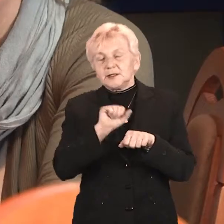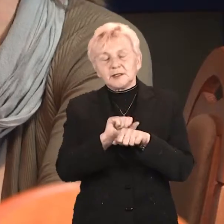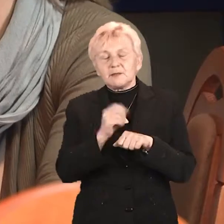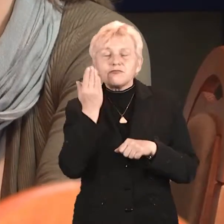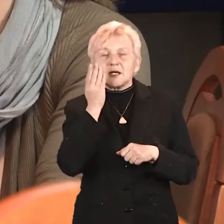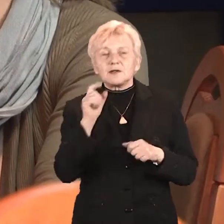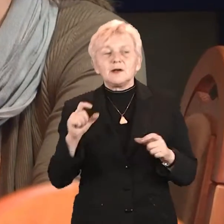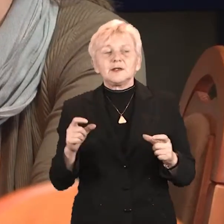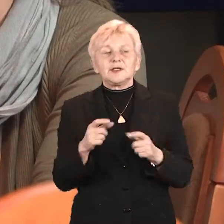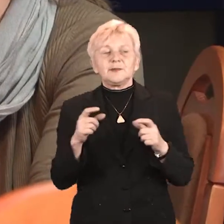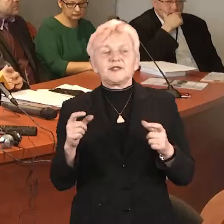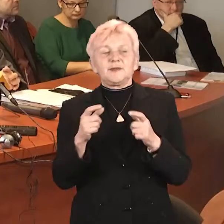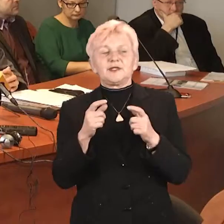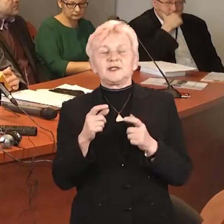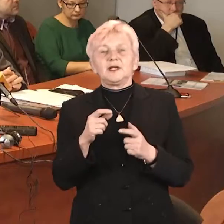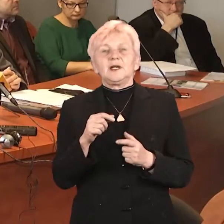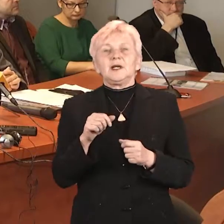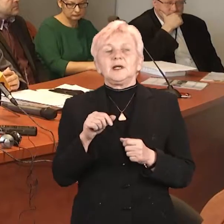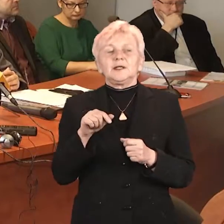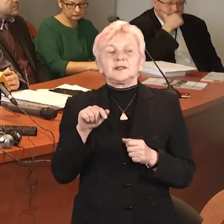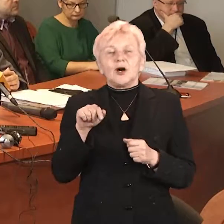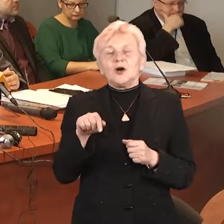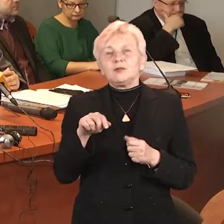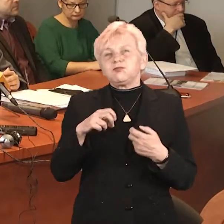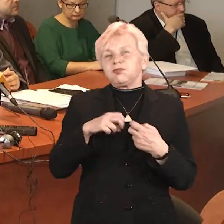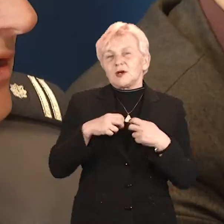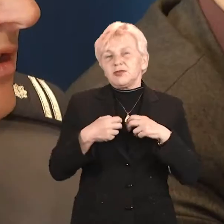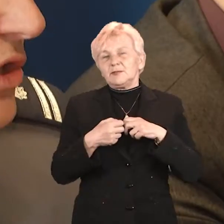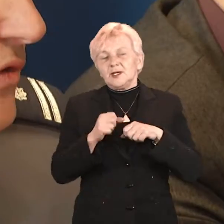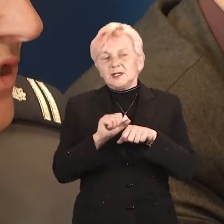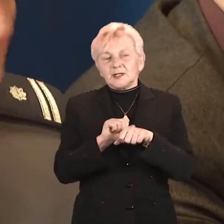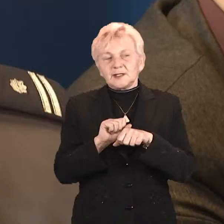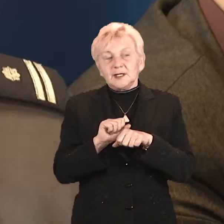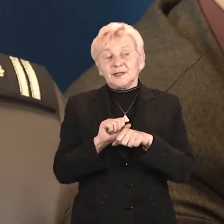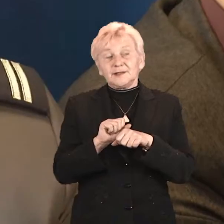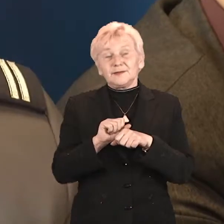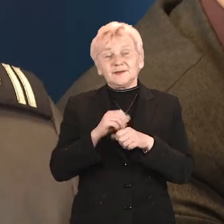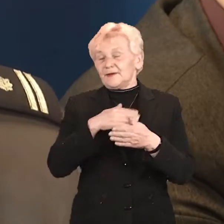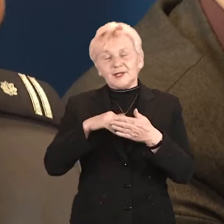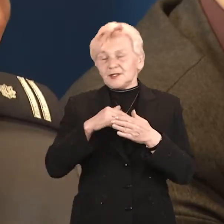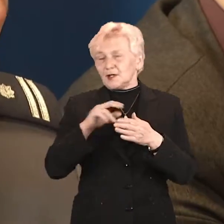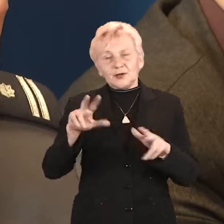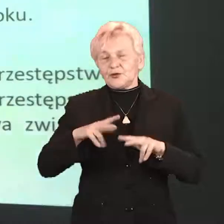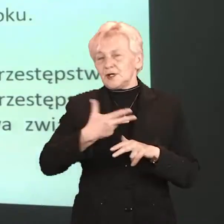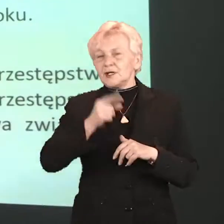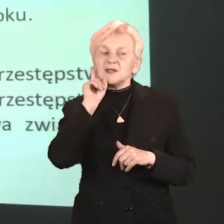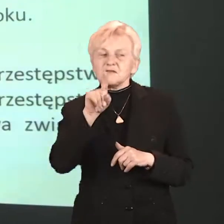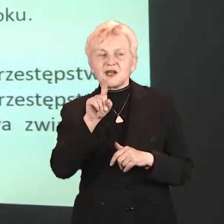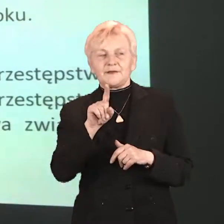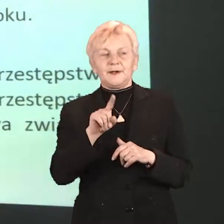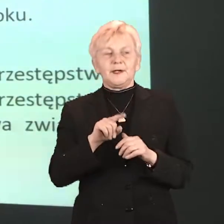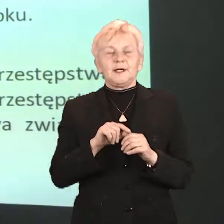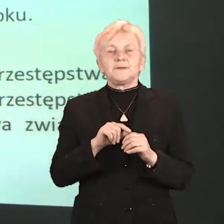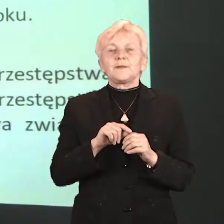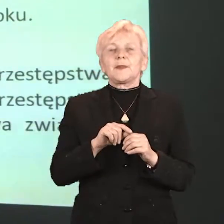zagrożeniu, a problem pedofilii postrzegamy bardzo stereotypowo. Tymczasem warto wiedzieć, że nie istnieje coś takiego jak profil pedofila.